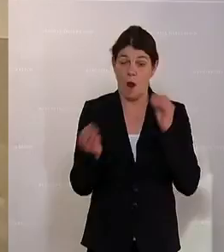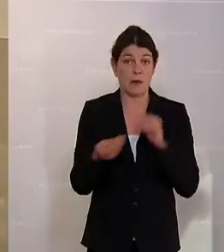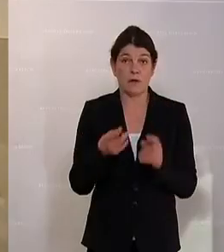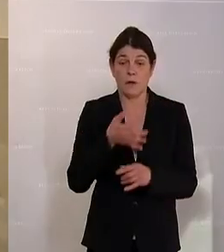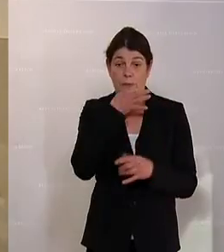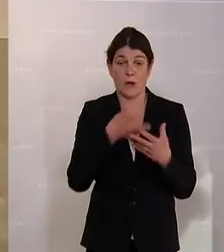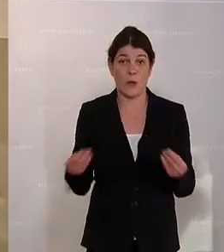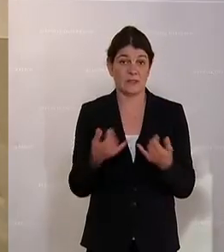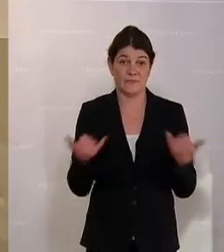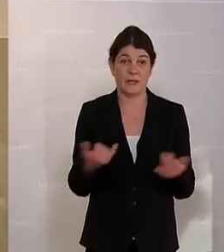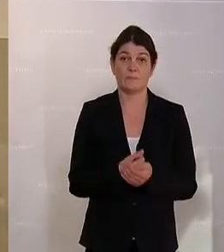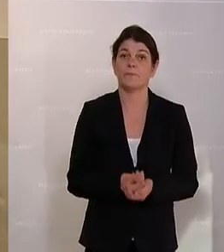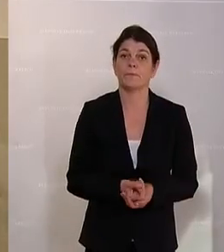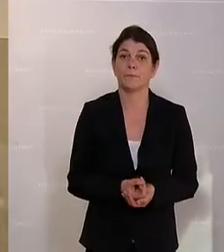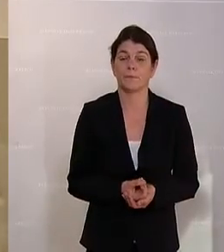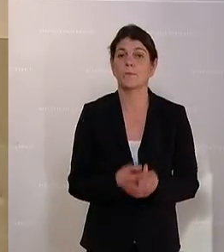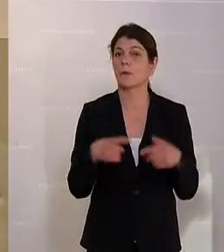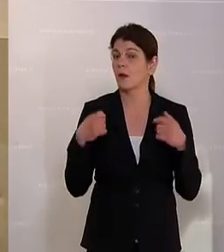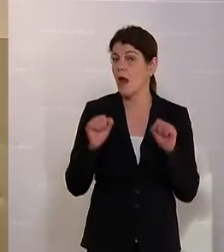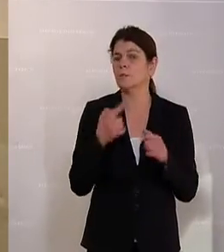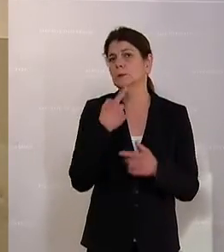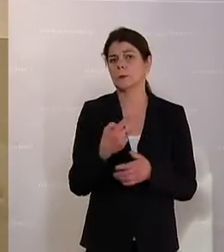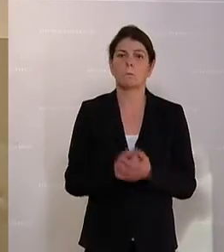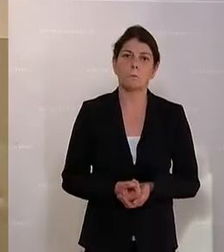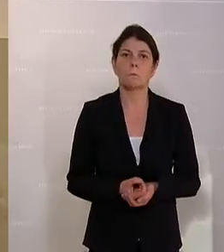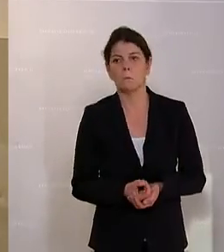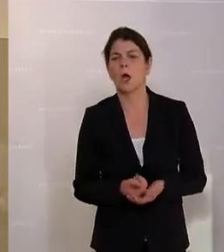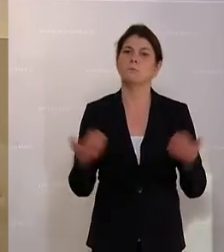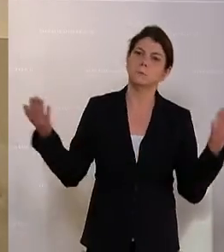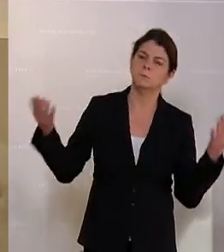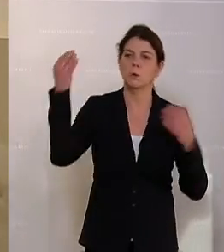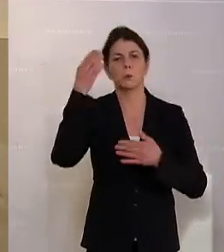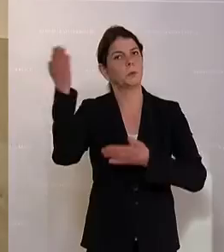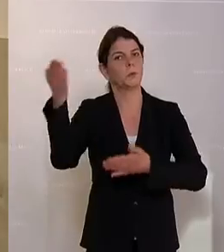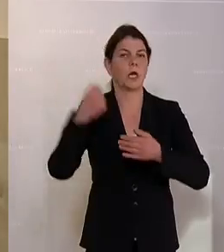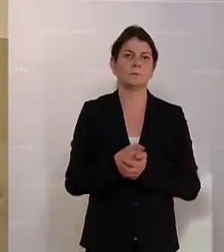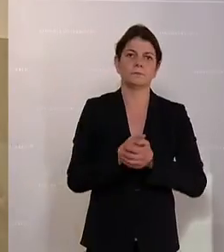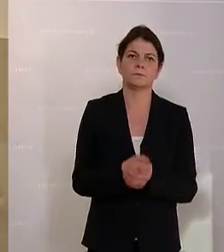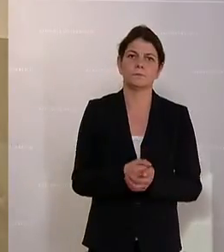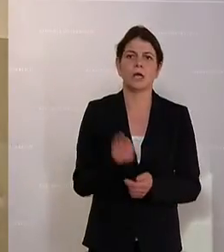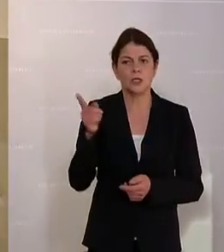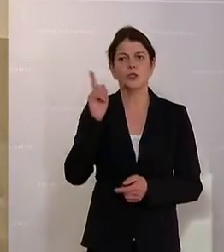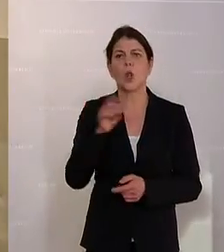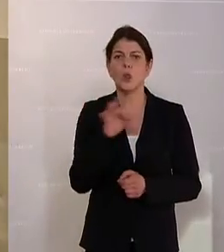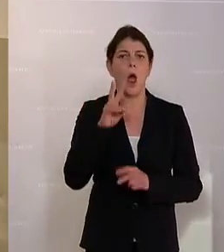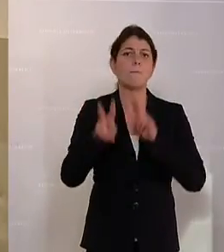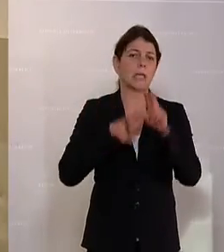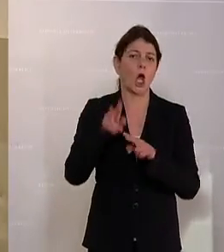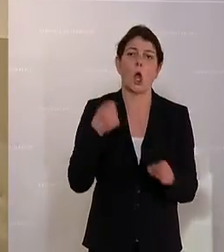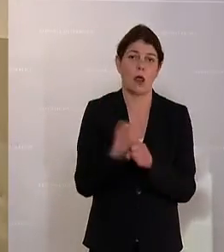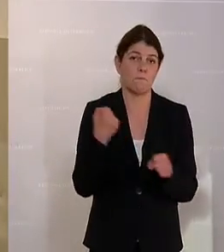unlösbare Probleme. Dann kann man natürlich sagen, dann möge die Schule nur die Betreuung